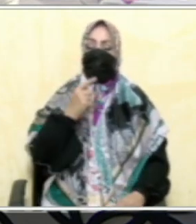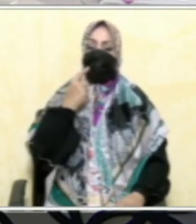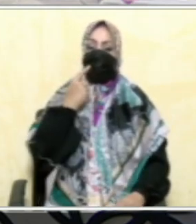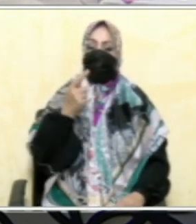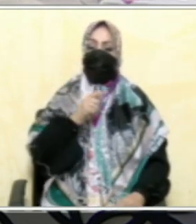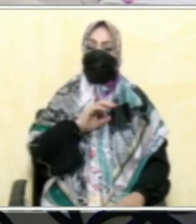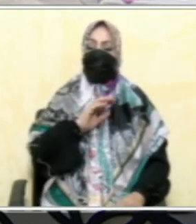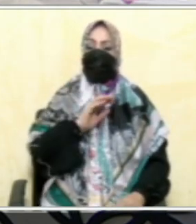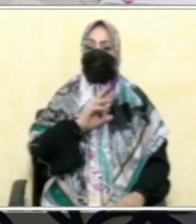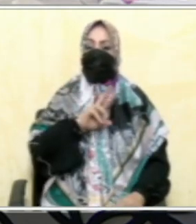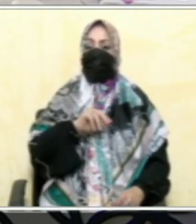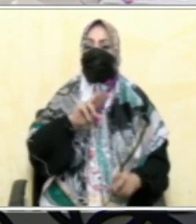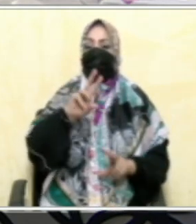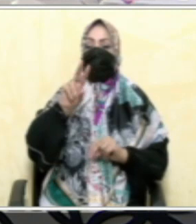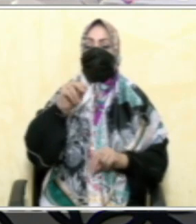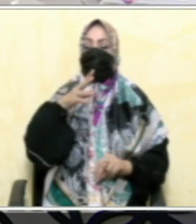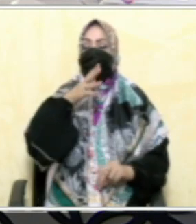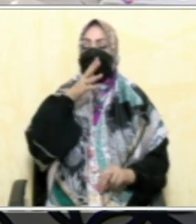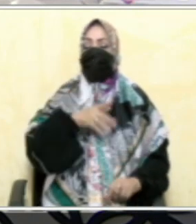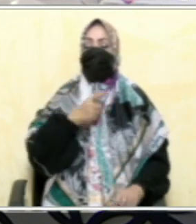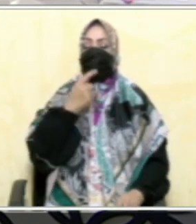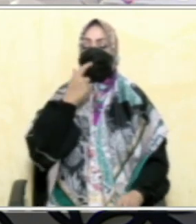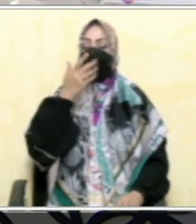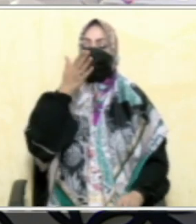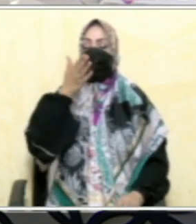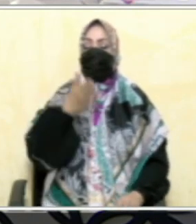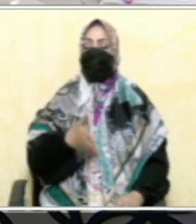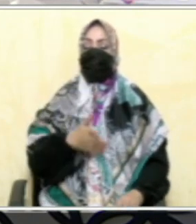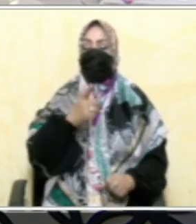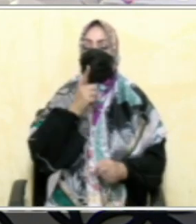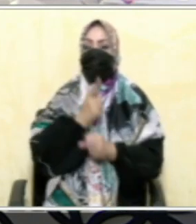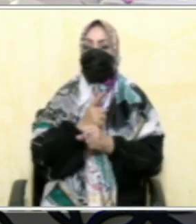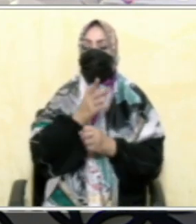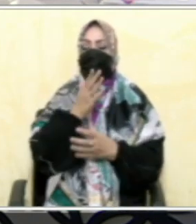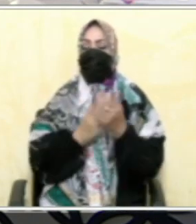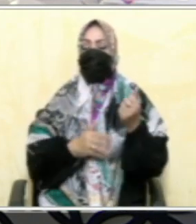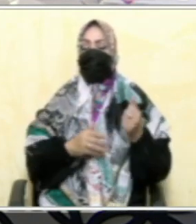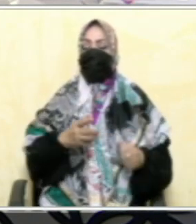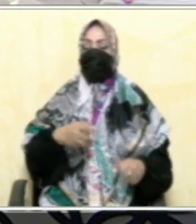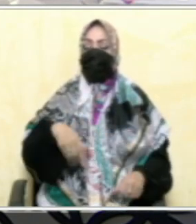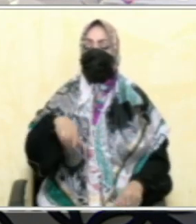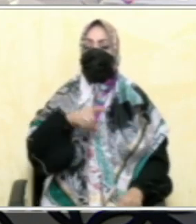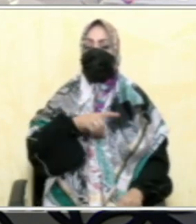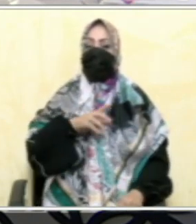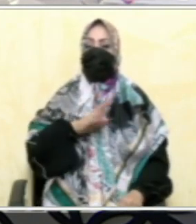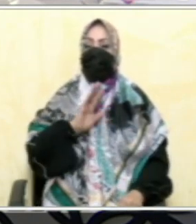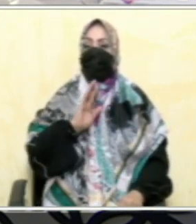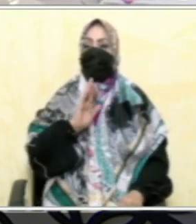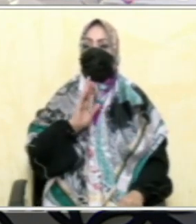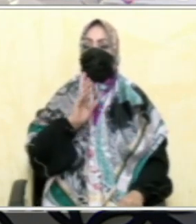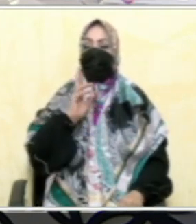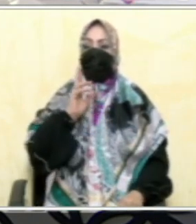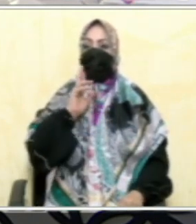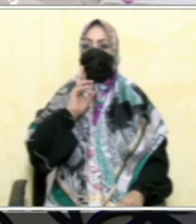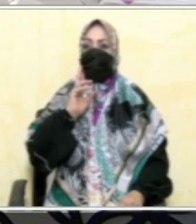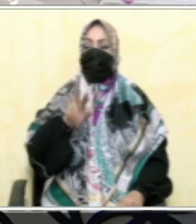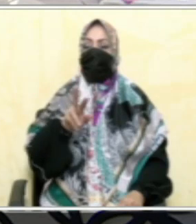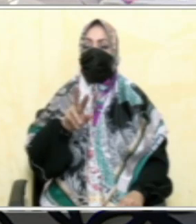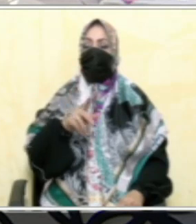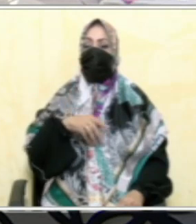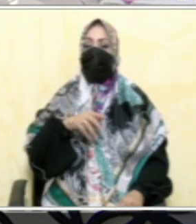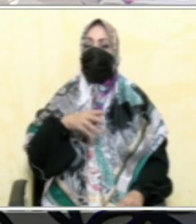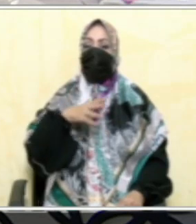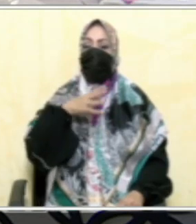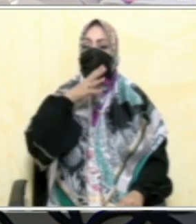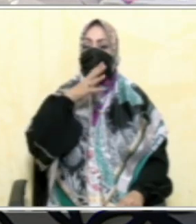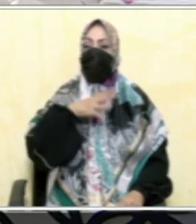نشوف لو جيت يا شيخنا فاضل. نعم. شوف الهرم في البدايه، شوف اعضاء شو اسمهم اعضاء البرلمان واعضاء